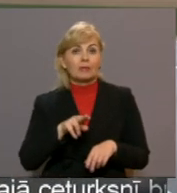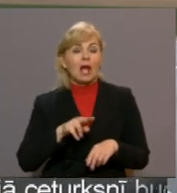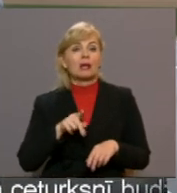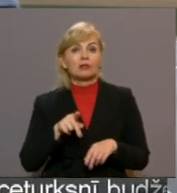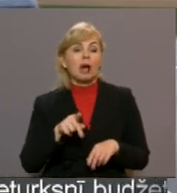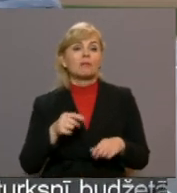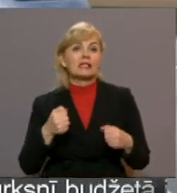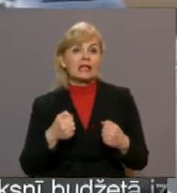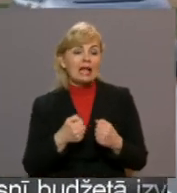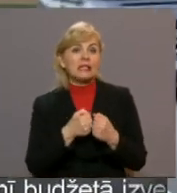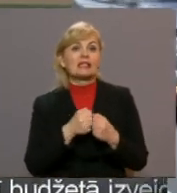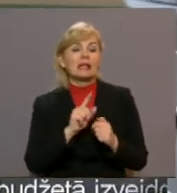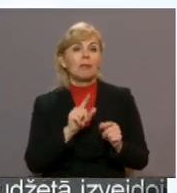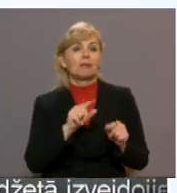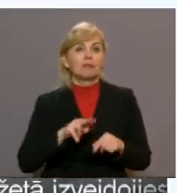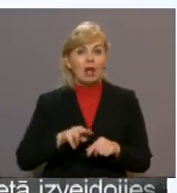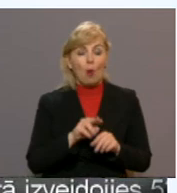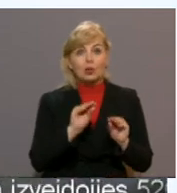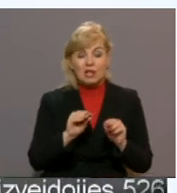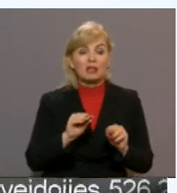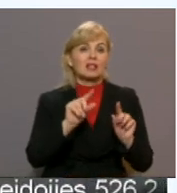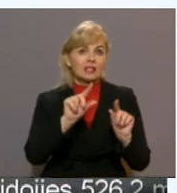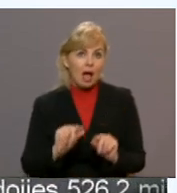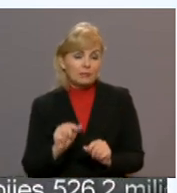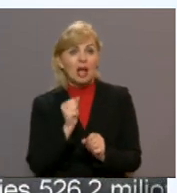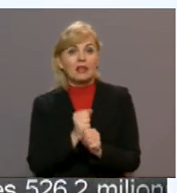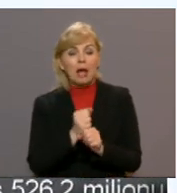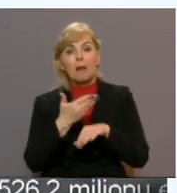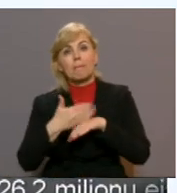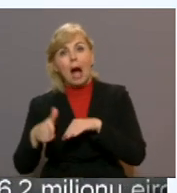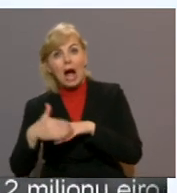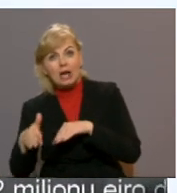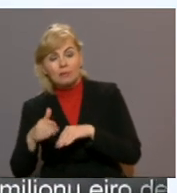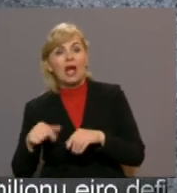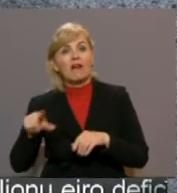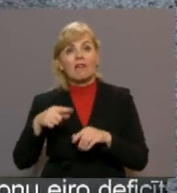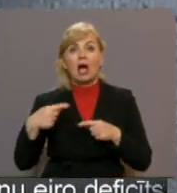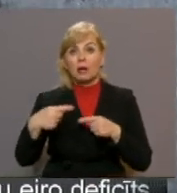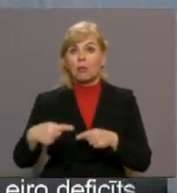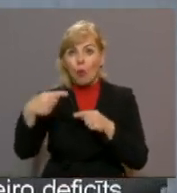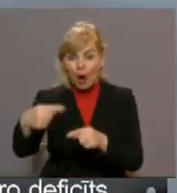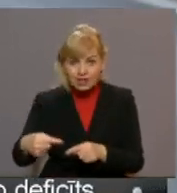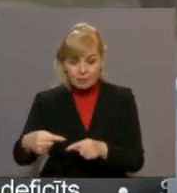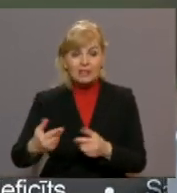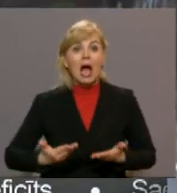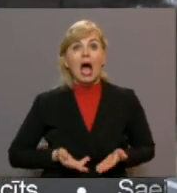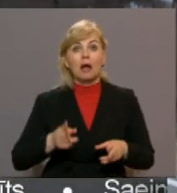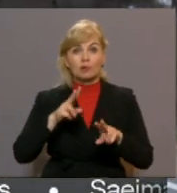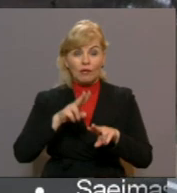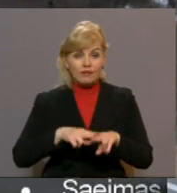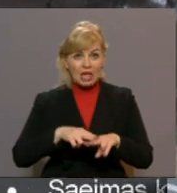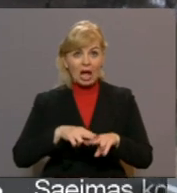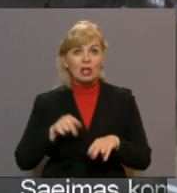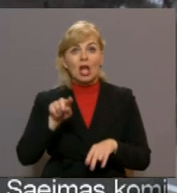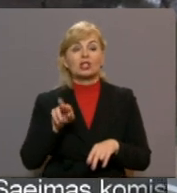frontālām sadursmēm, protams, ka samazinās. Jā? Darbi norisināsies pakāpeniski vairākos posmos. Tiesa, apdzīvotās vietās